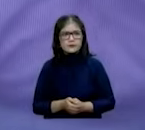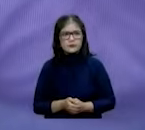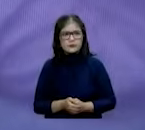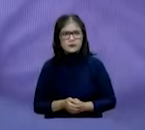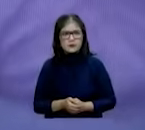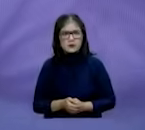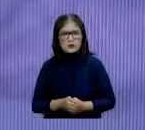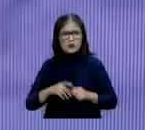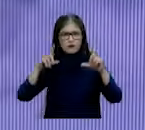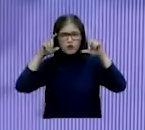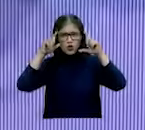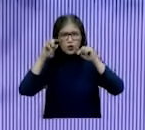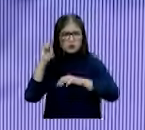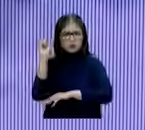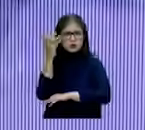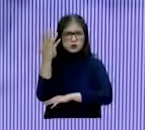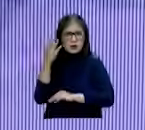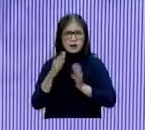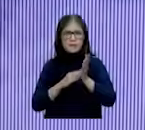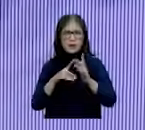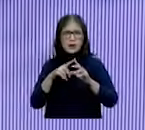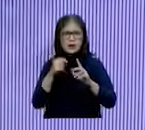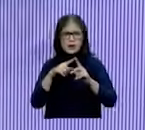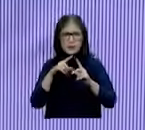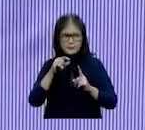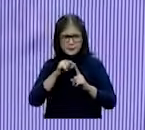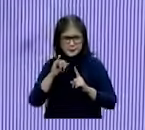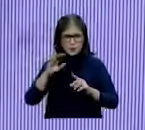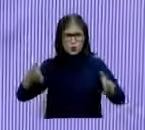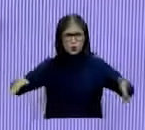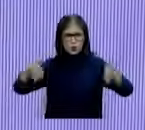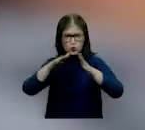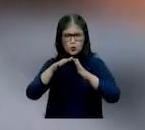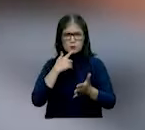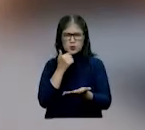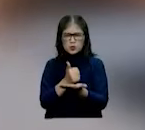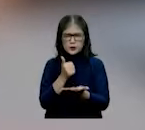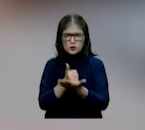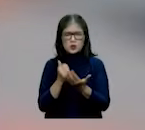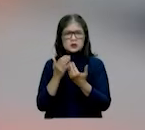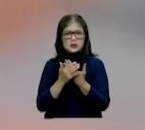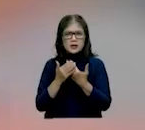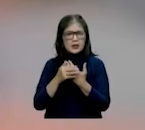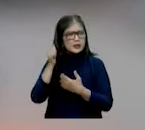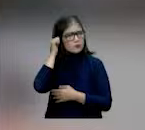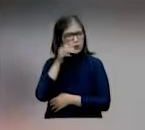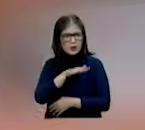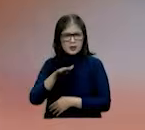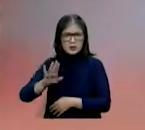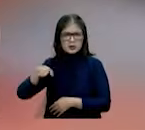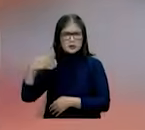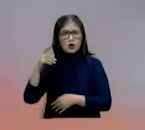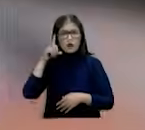Foto di puncak Merapi ini menjadi saksi kasih ibu sepanjang hayat. Foto terakhir